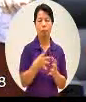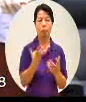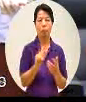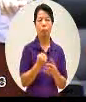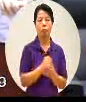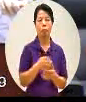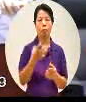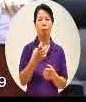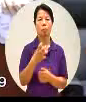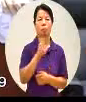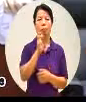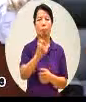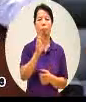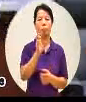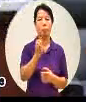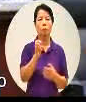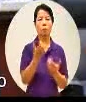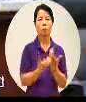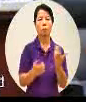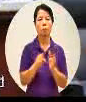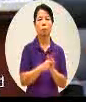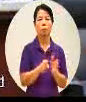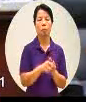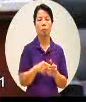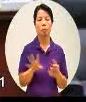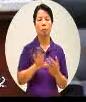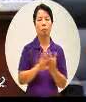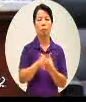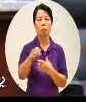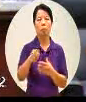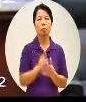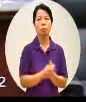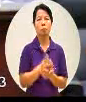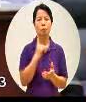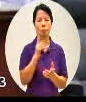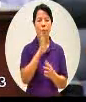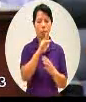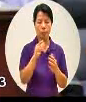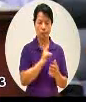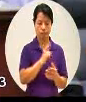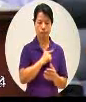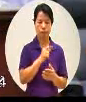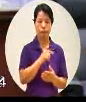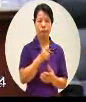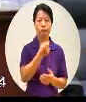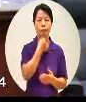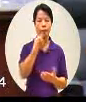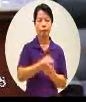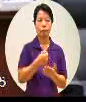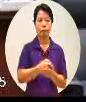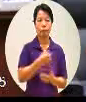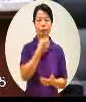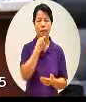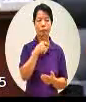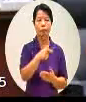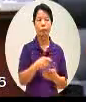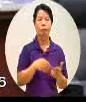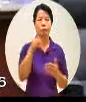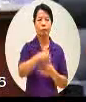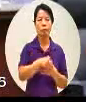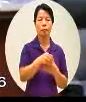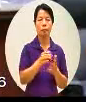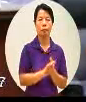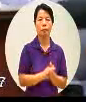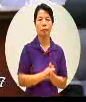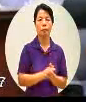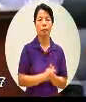九十分尔、喔。啊，不过另外一个囡仔，伊的第一志愿啊填红中，他第一志愿另外一个，如果第一